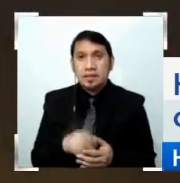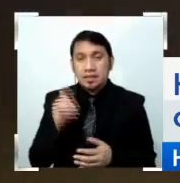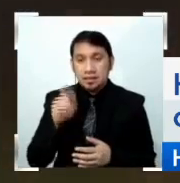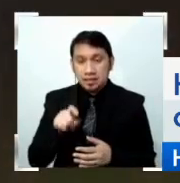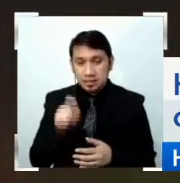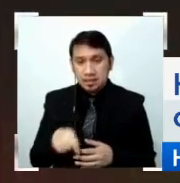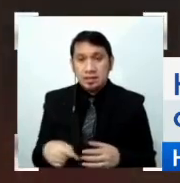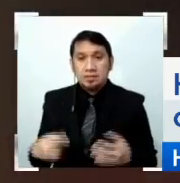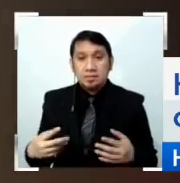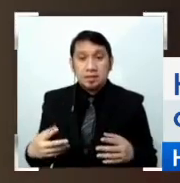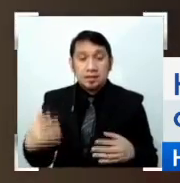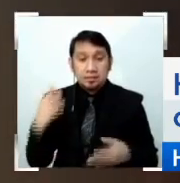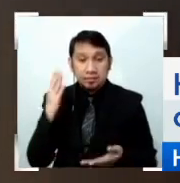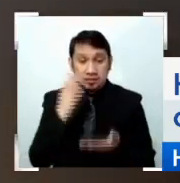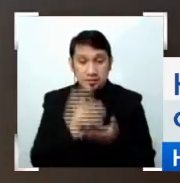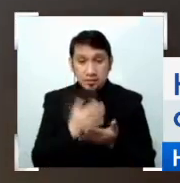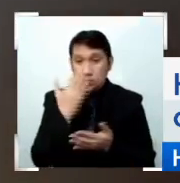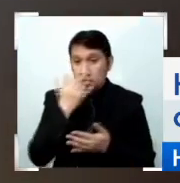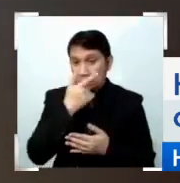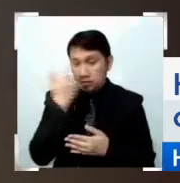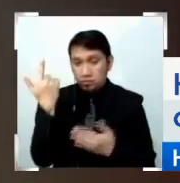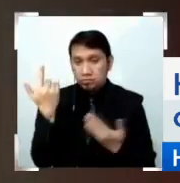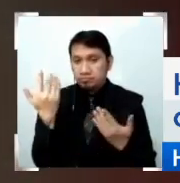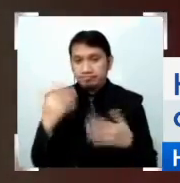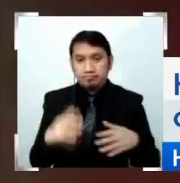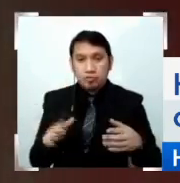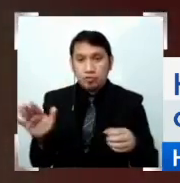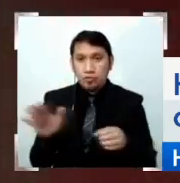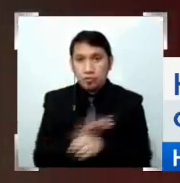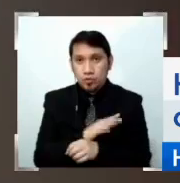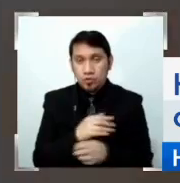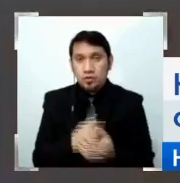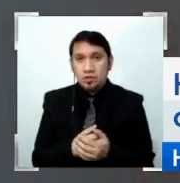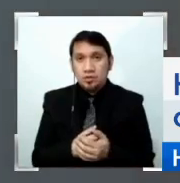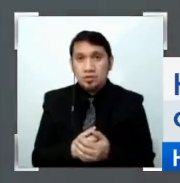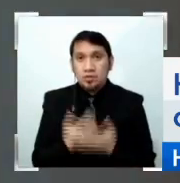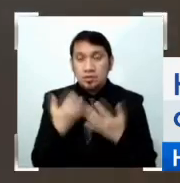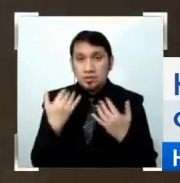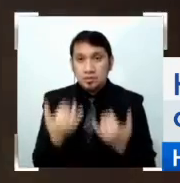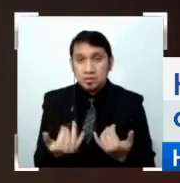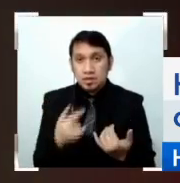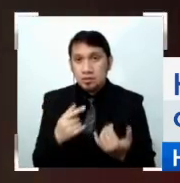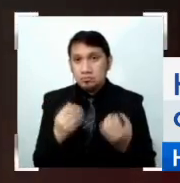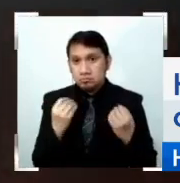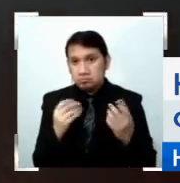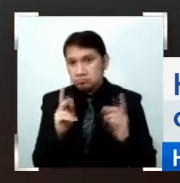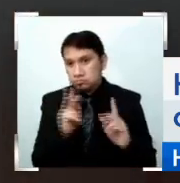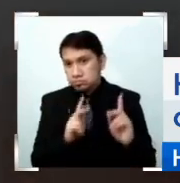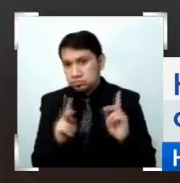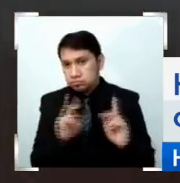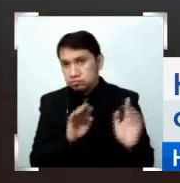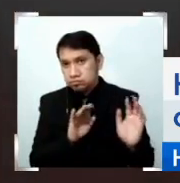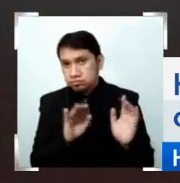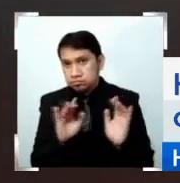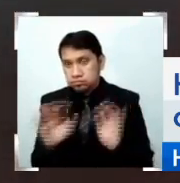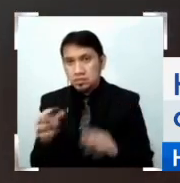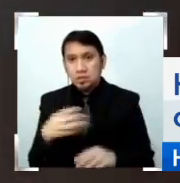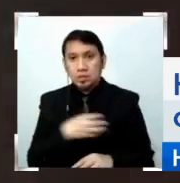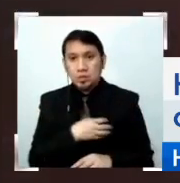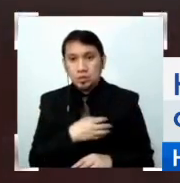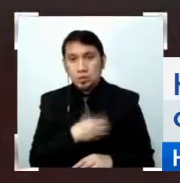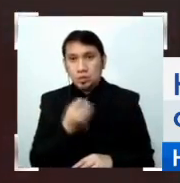mag-cut-off dahil full capacity na sila. Napot na rin ng Hong Kong Police ang dagsa ng mga tao kaya kinailangan na silang